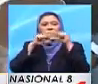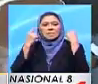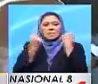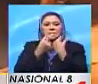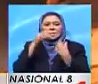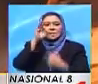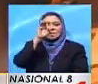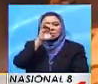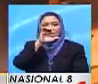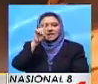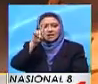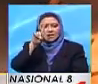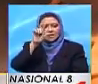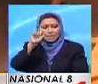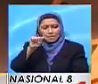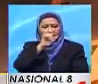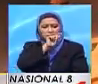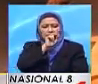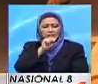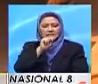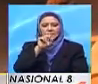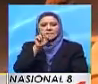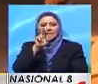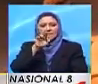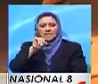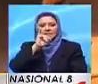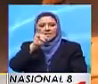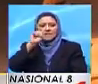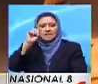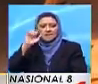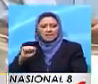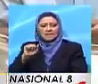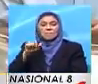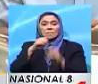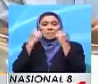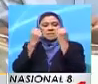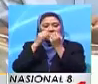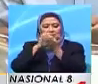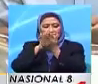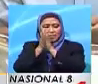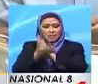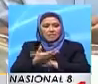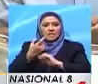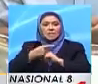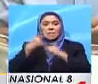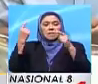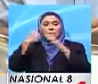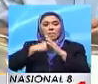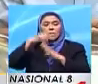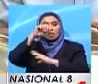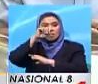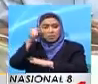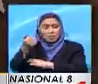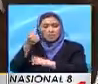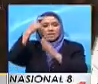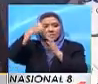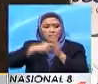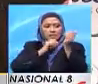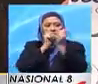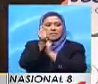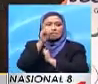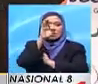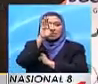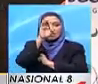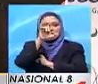Samad badan itu yang menjadikan Oktober sebagai bulan sukan felda akan membawa Rizwan ke beberapa wilayah seluruh